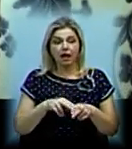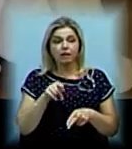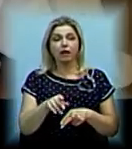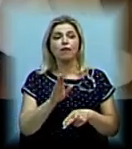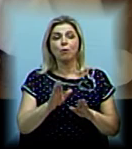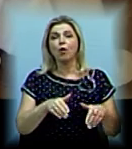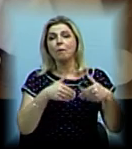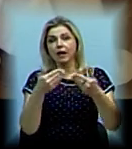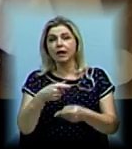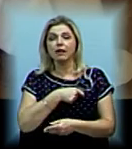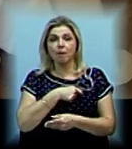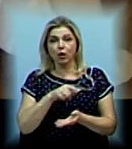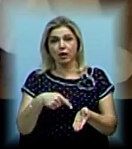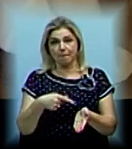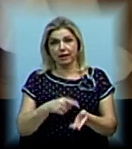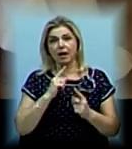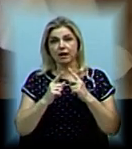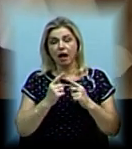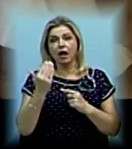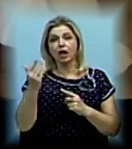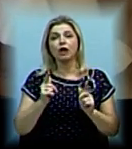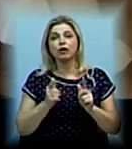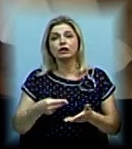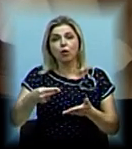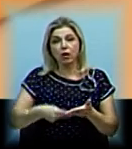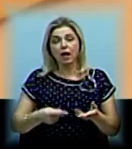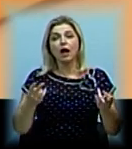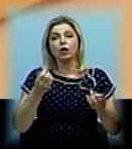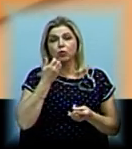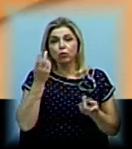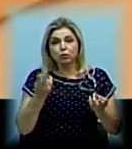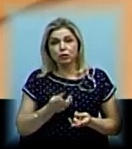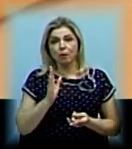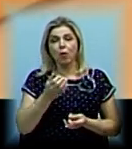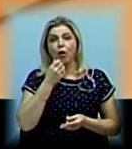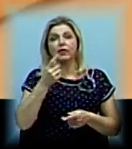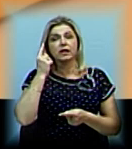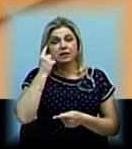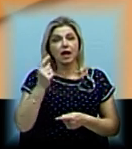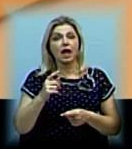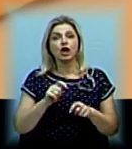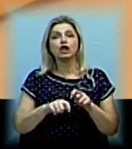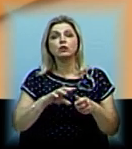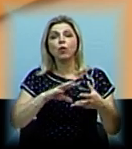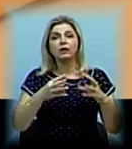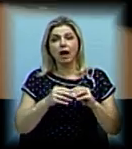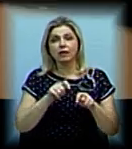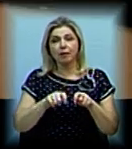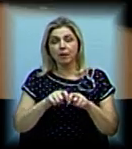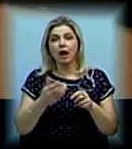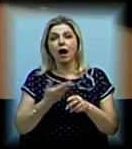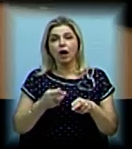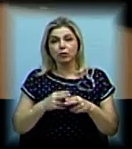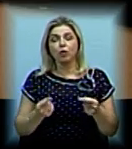до депутатів міської ради. Їх згода необхідна буде і тоді, коли стануть відомі результати експертизи, яка визначить суму компенсації